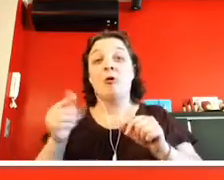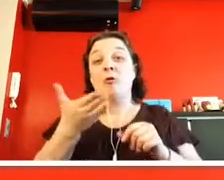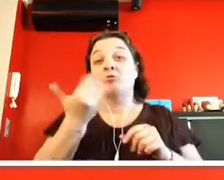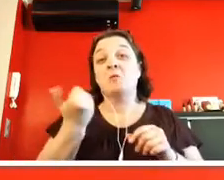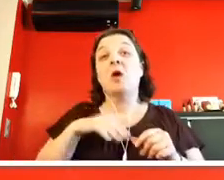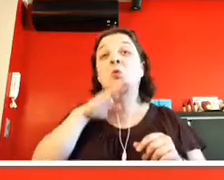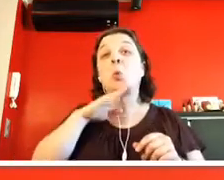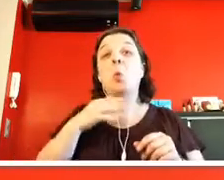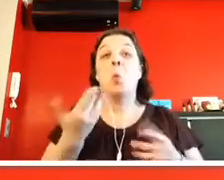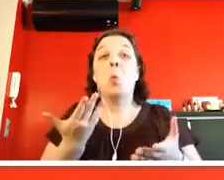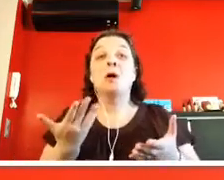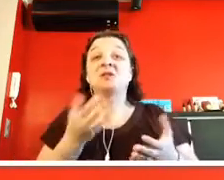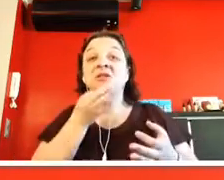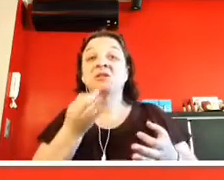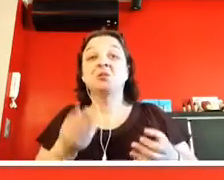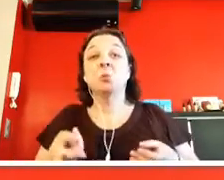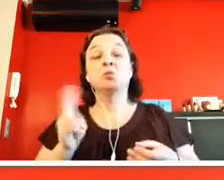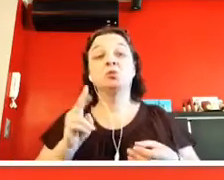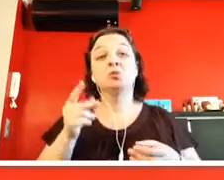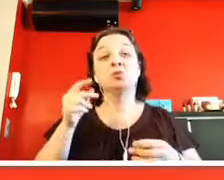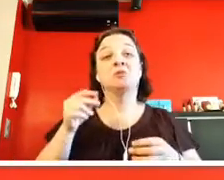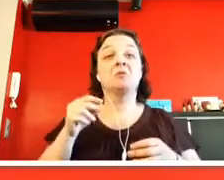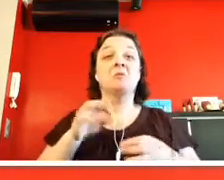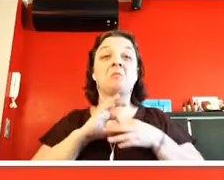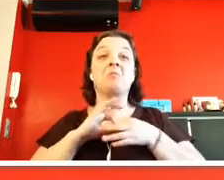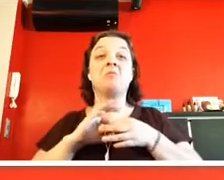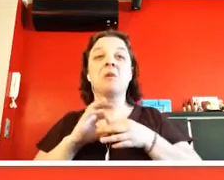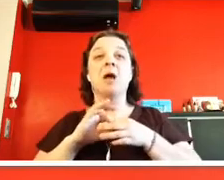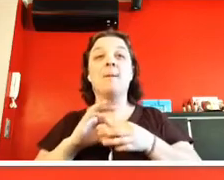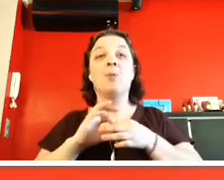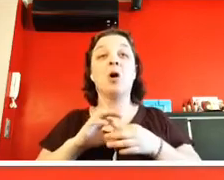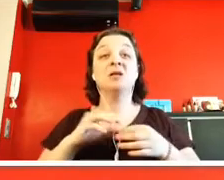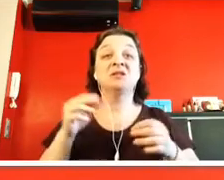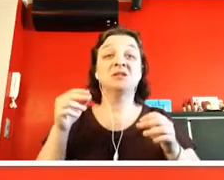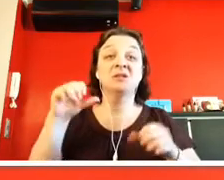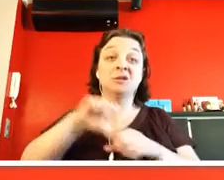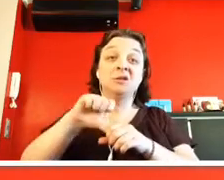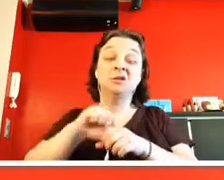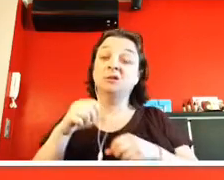Bah écoutez, voilà, hein, je sais pas trop quoi dire de plus par rapport à ces succulents liquides.